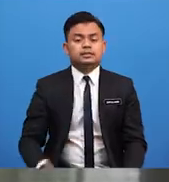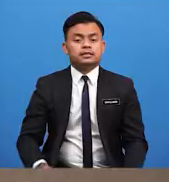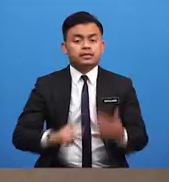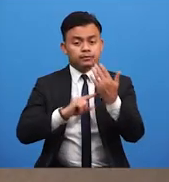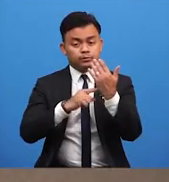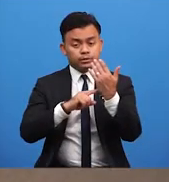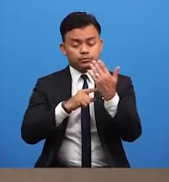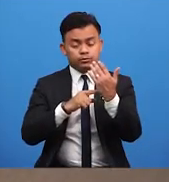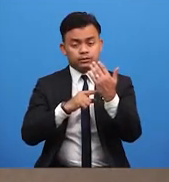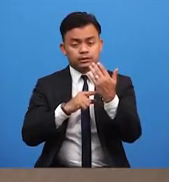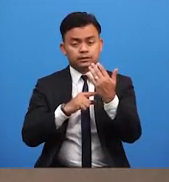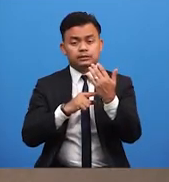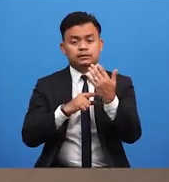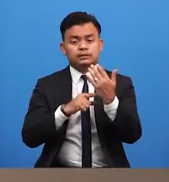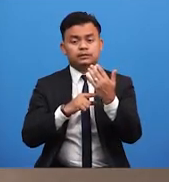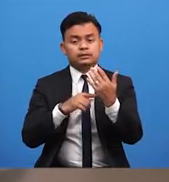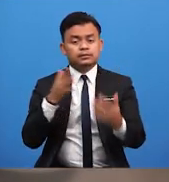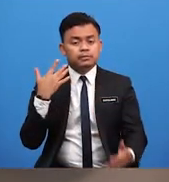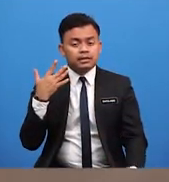Mula-mula, panaskan minyak.